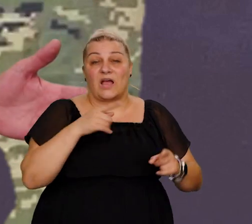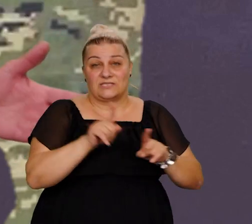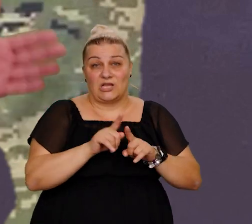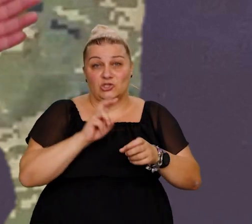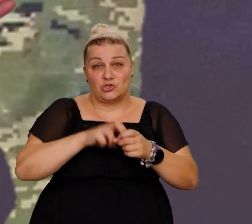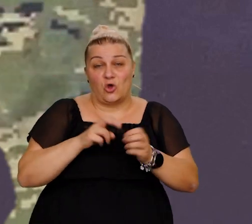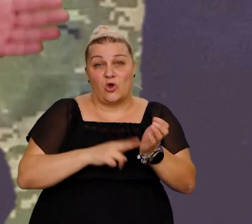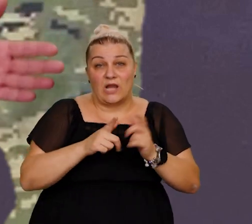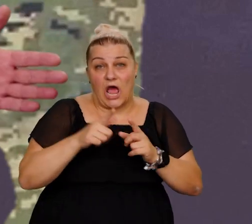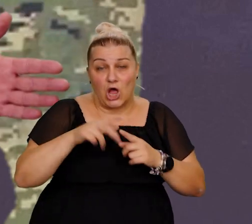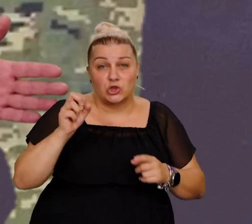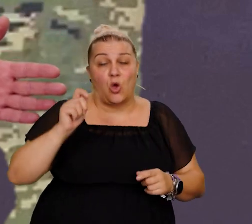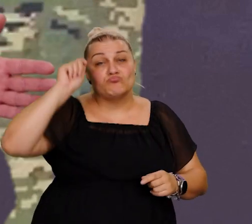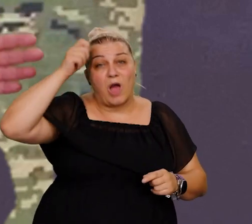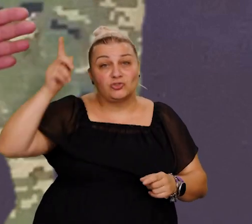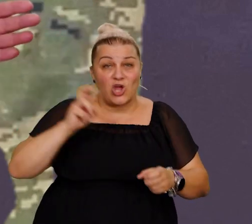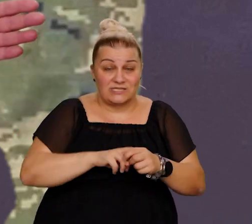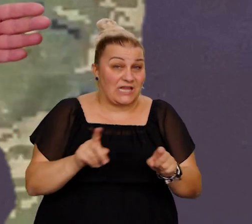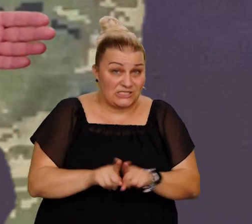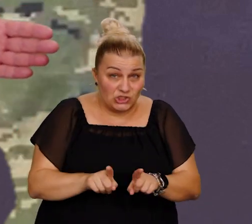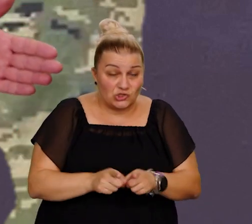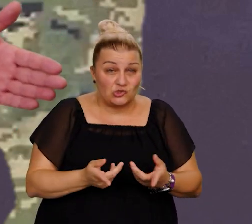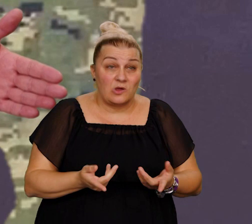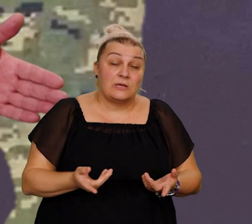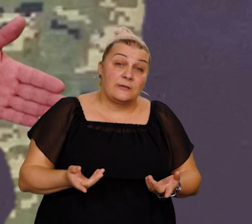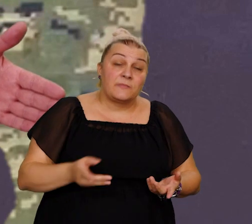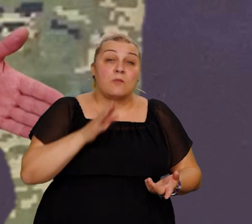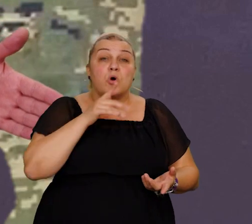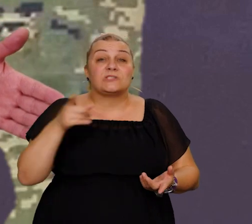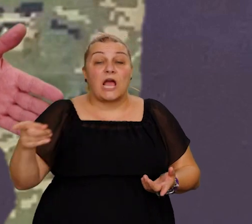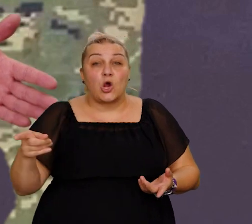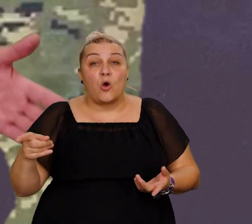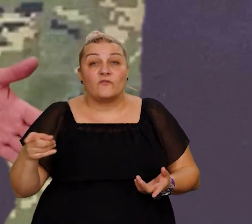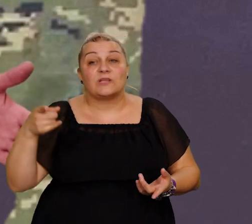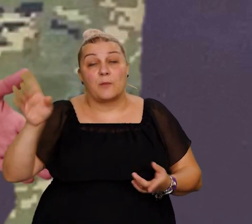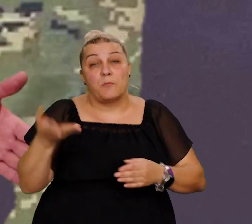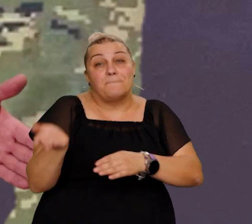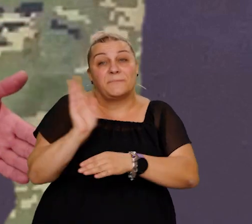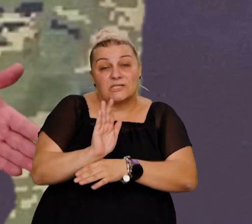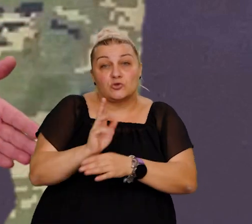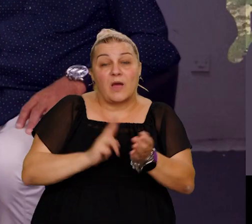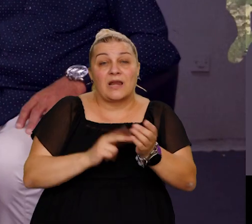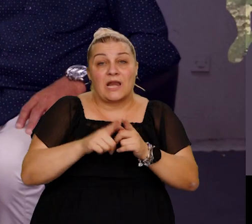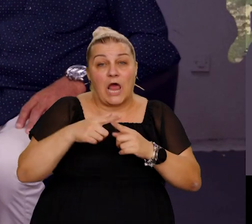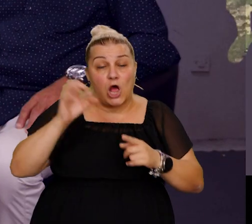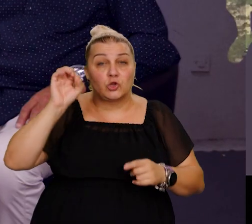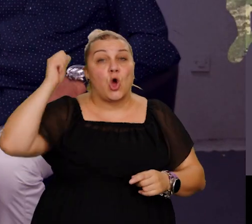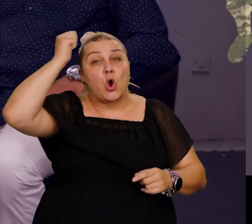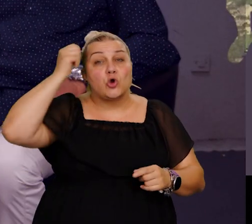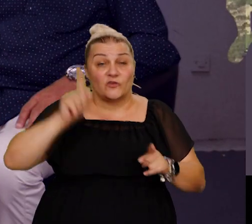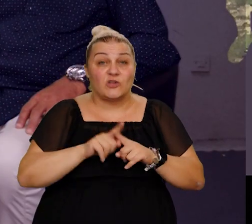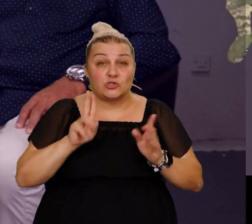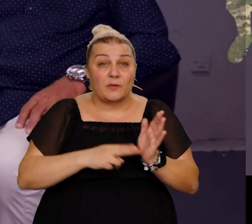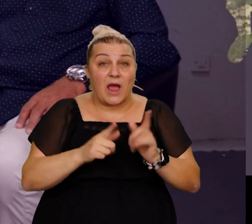Hrvatska u NATO paktu, što je Mađarska u NATO paktu, što je u Bosni i Hercegovini prisuta NATO, što je na Kosovu prisuta.